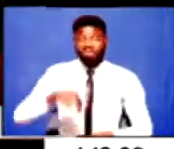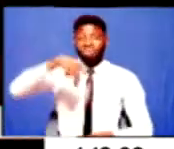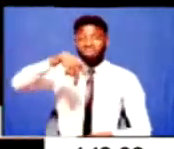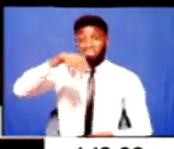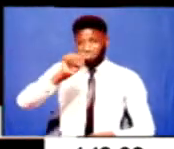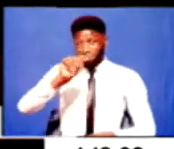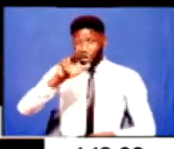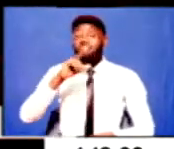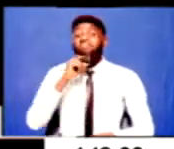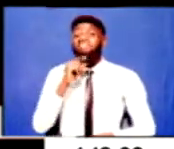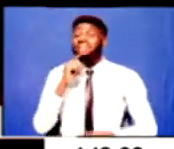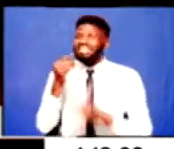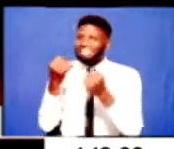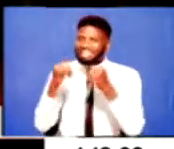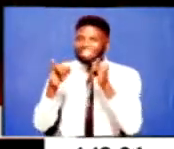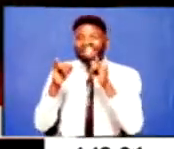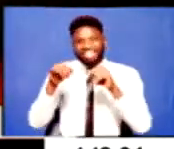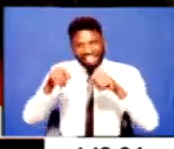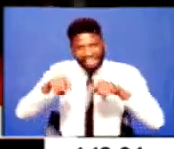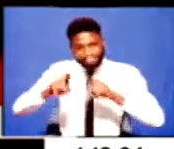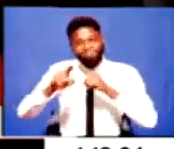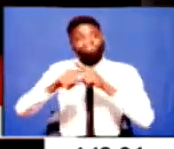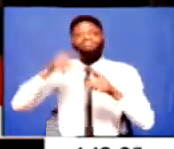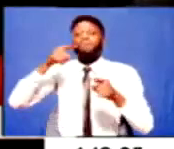life thereafter.